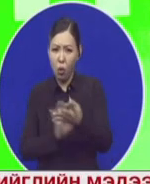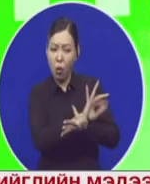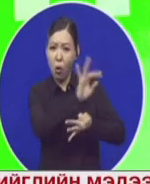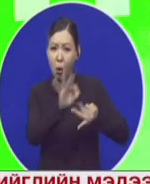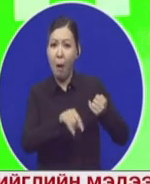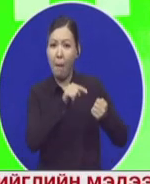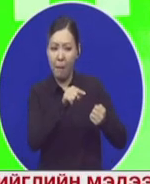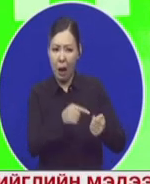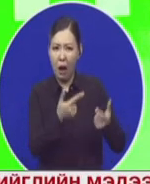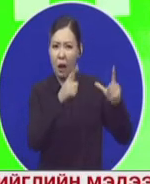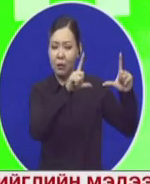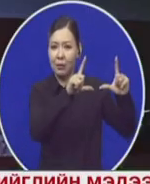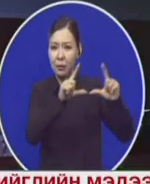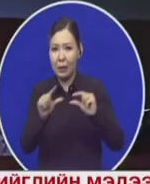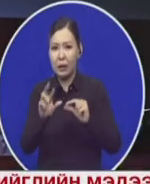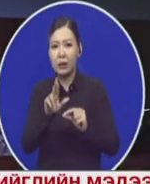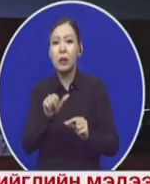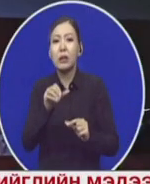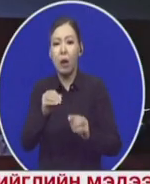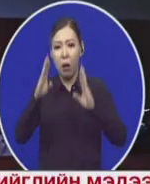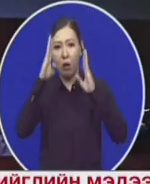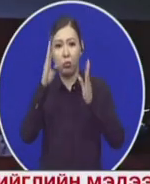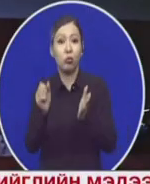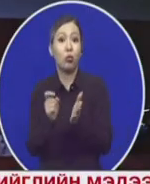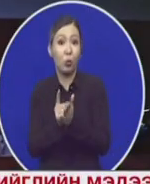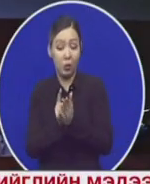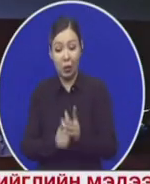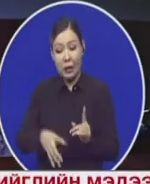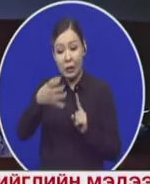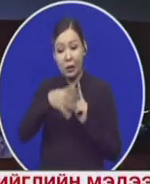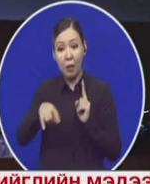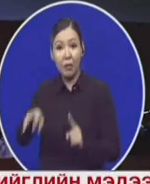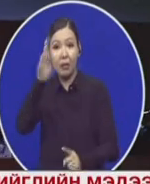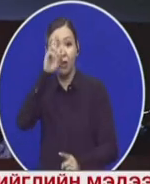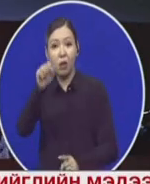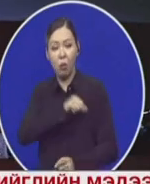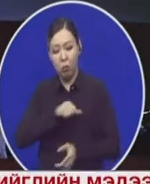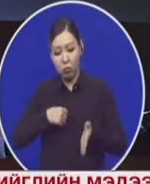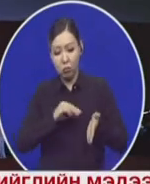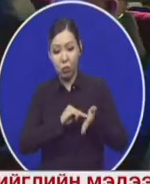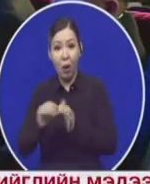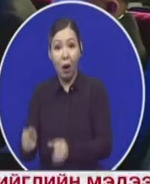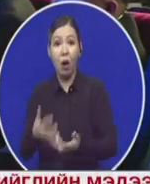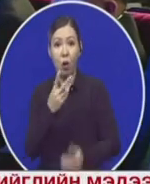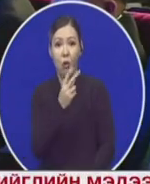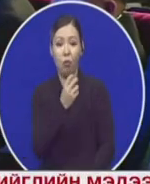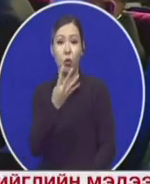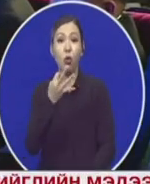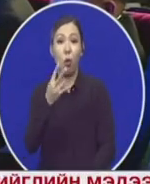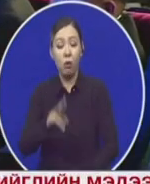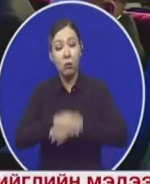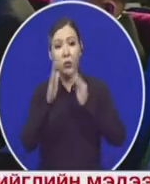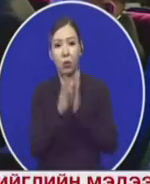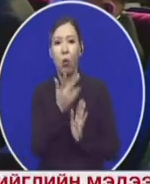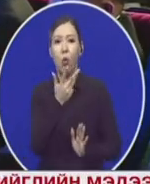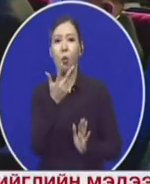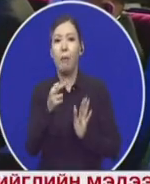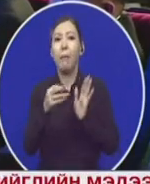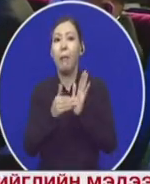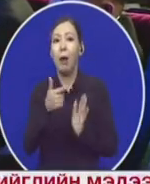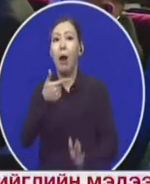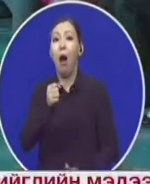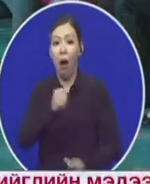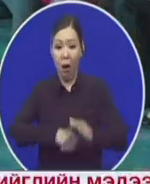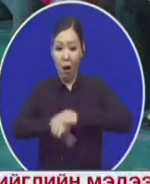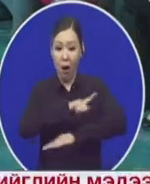багасгах нь бол туйлын чухал юм аа тийм. За салбарын яам агентлагийн гаргасан тооцоогоор 2024 онд нийт 330 мянган га талбайд ойн